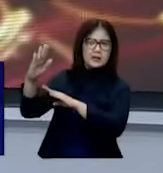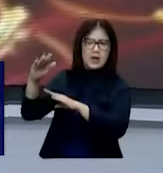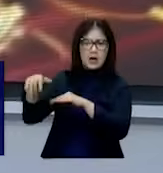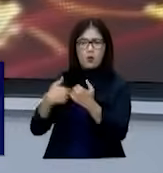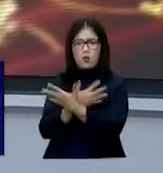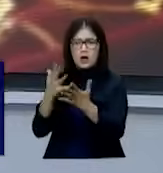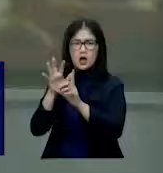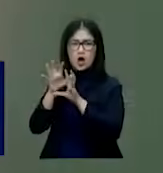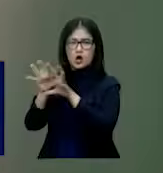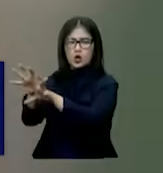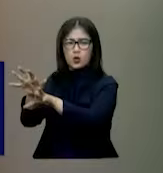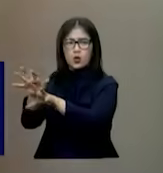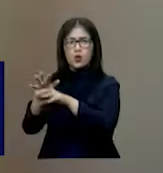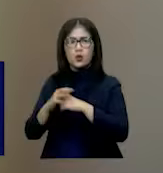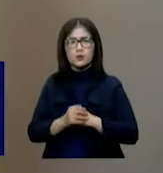warga.